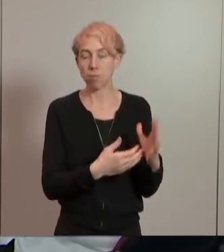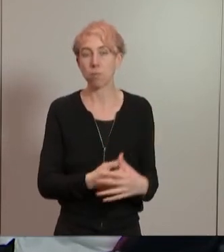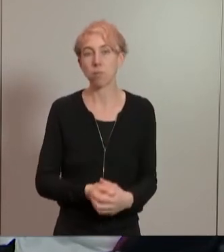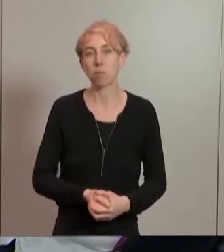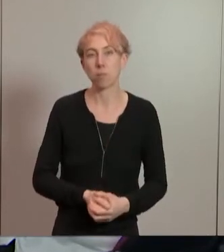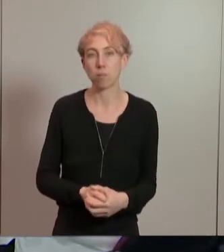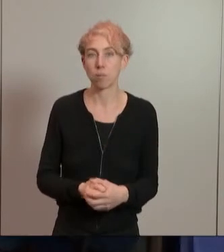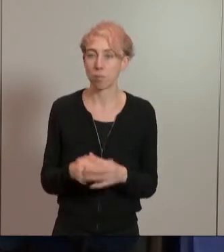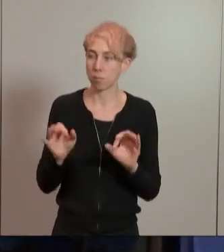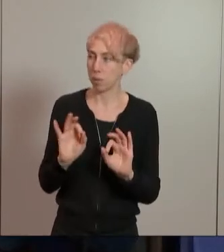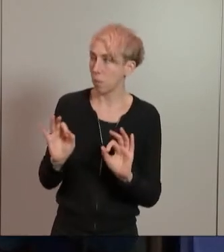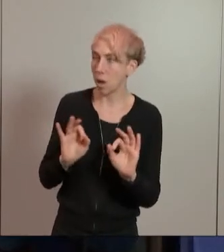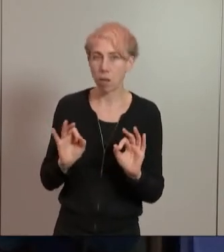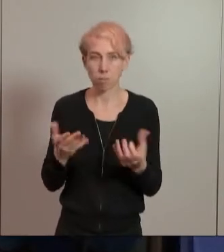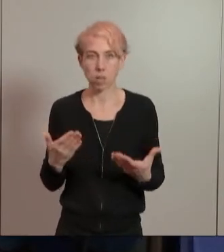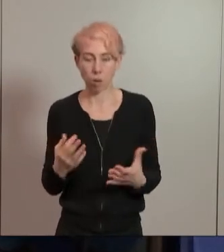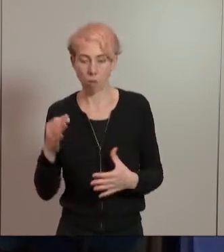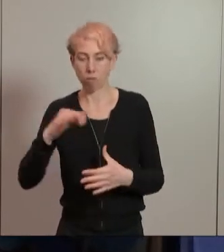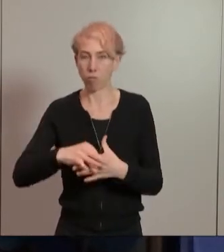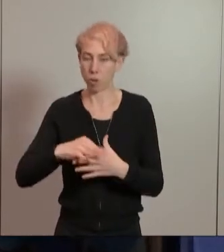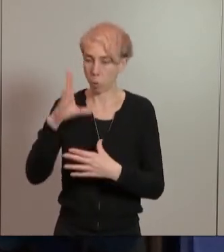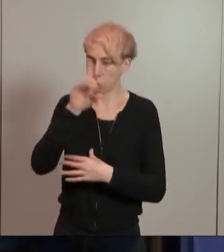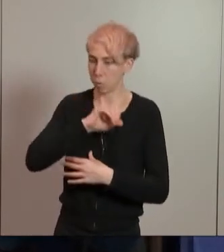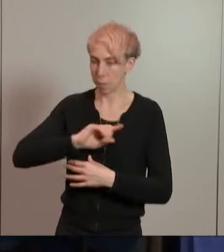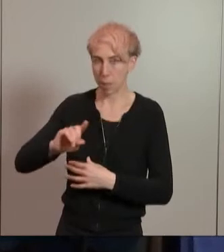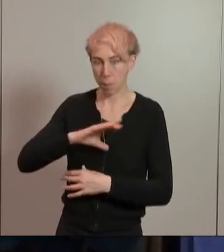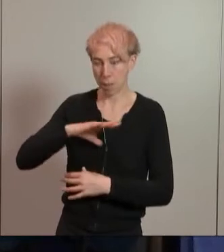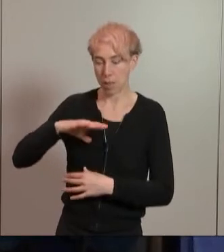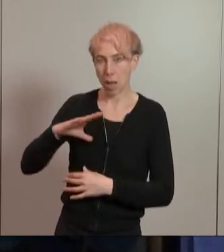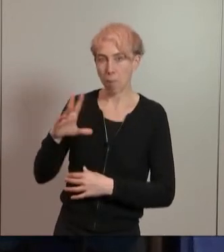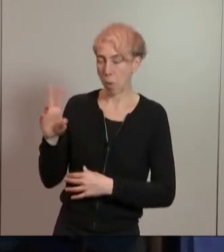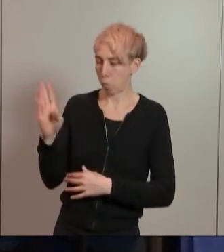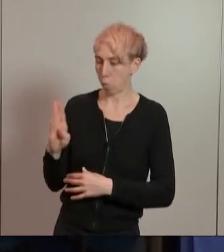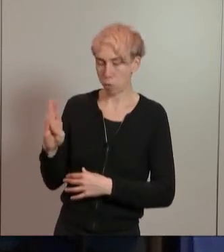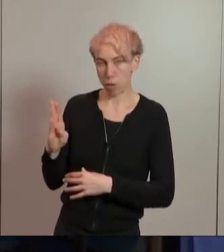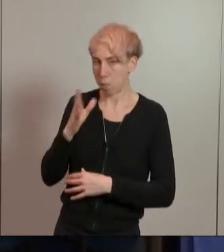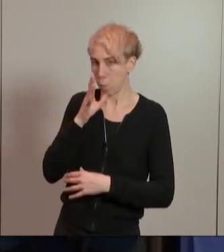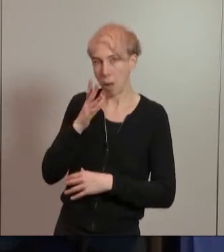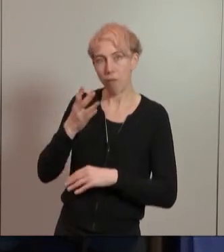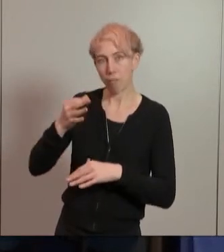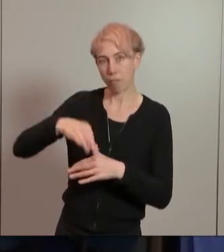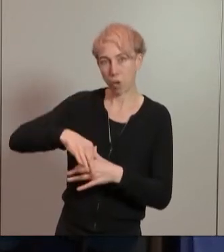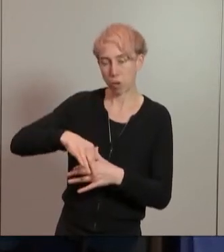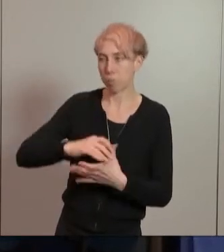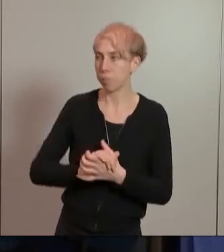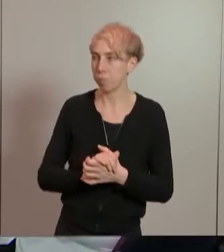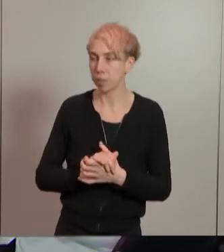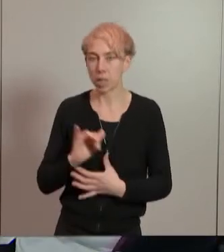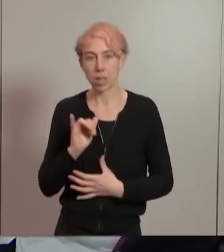Non ? On va procéder au vote. Je rappelle que Madame Bourget n'a pas le droit de vote sur cette délibération. Qui est